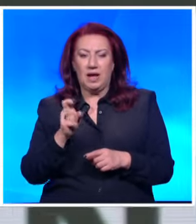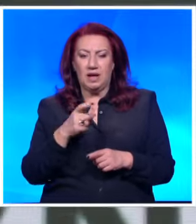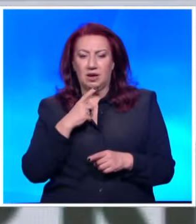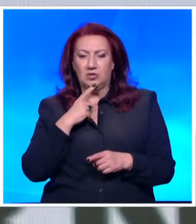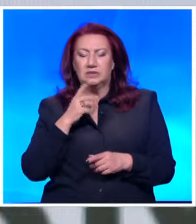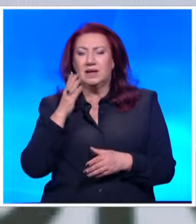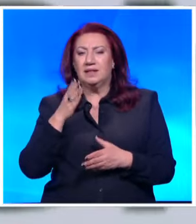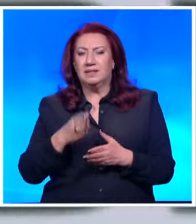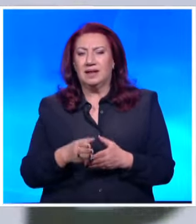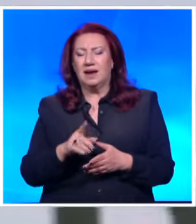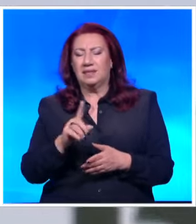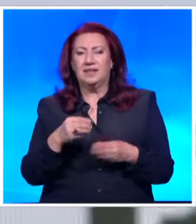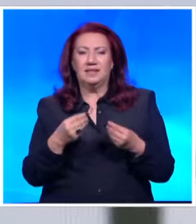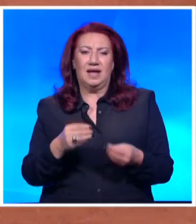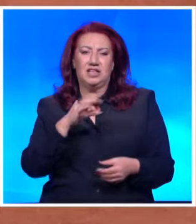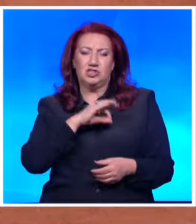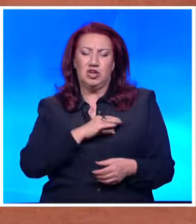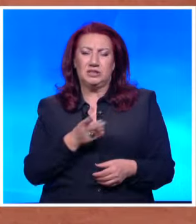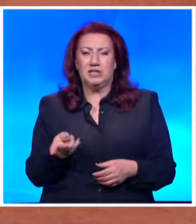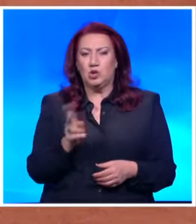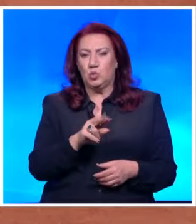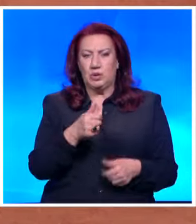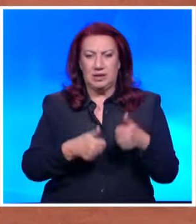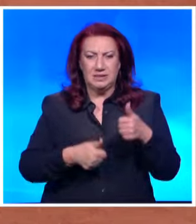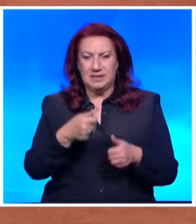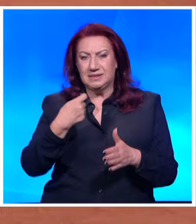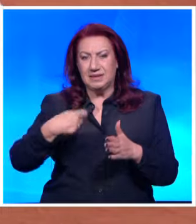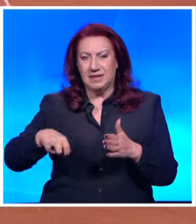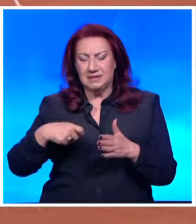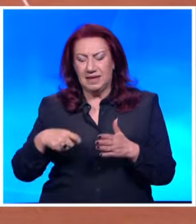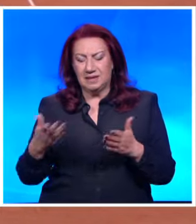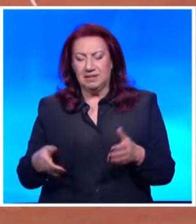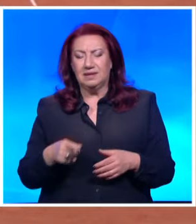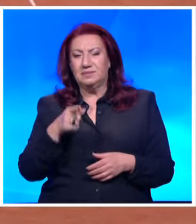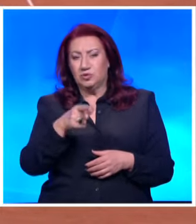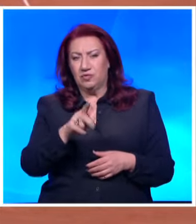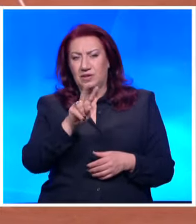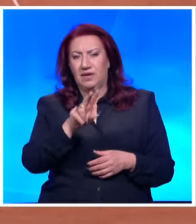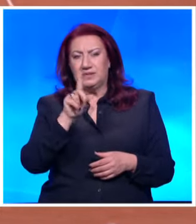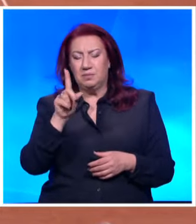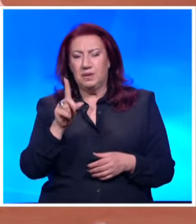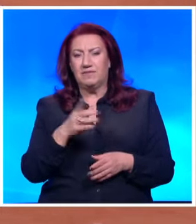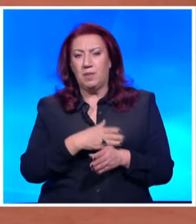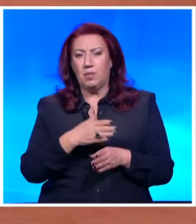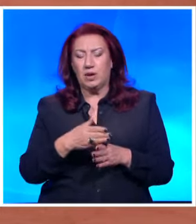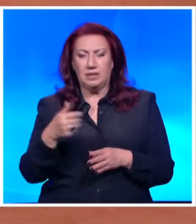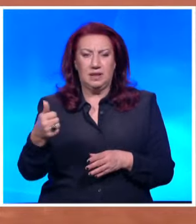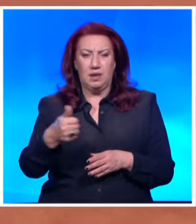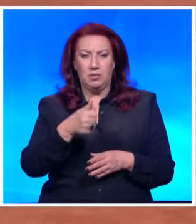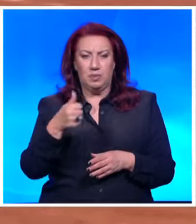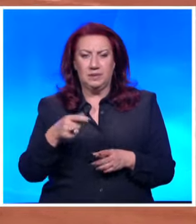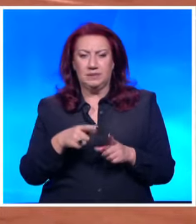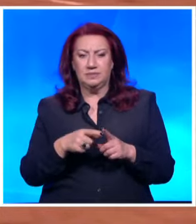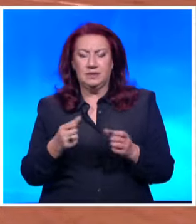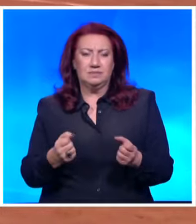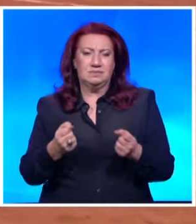шансове на Жасмин Паулини и се наложи 6-2-6-1 за 21-та си поредна победа в откритото първенство на Франция. Швионтек вдигна общо 5-ти